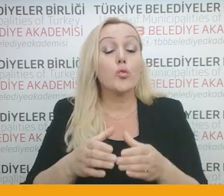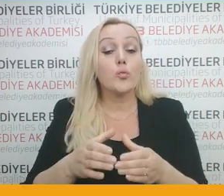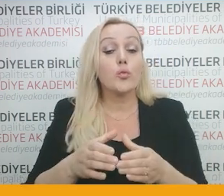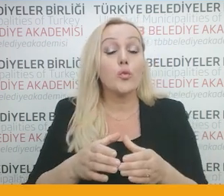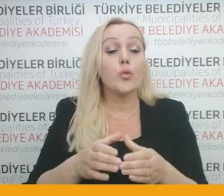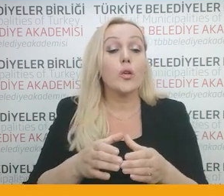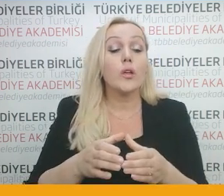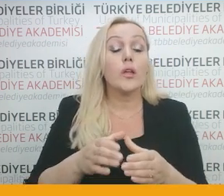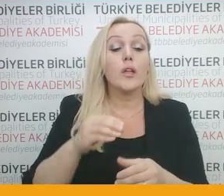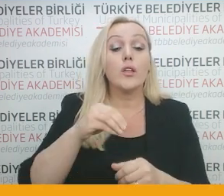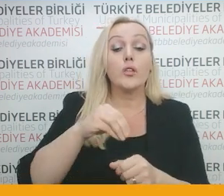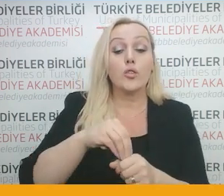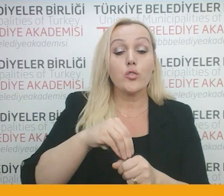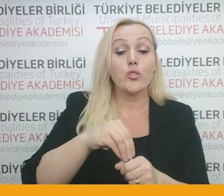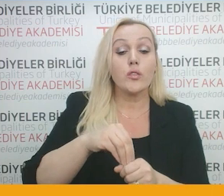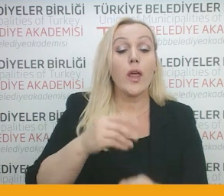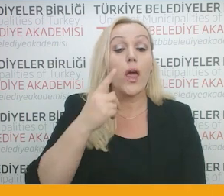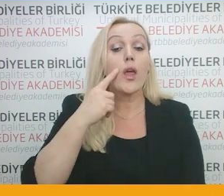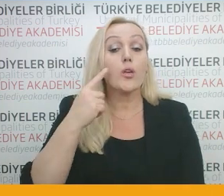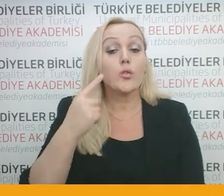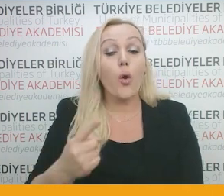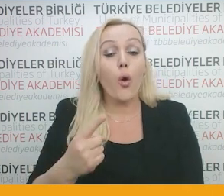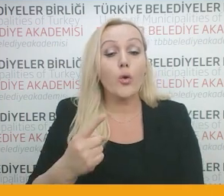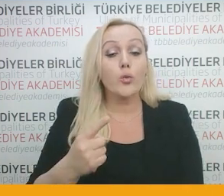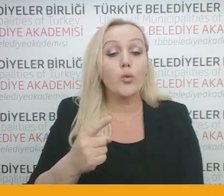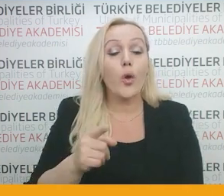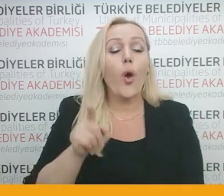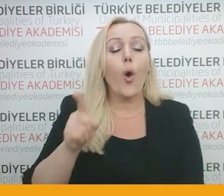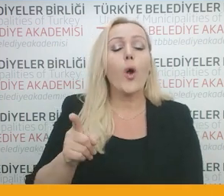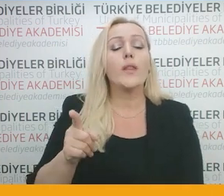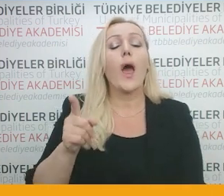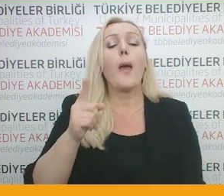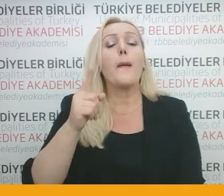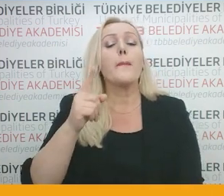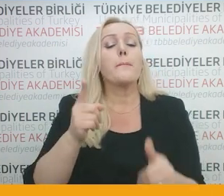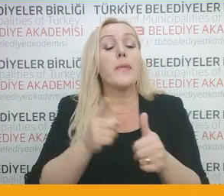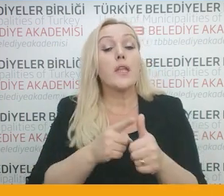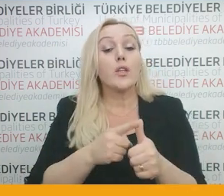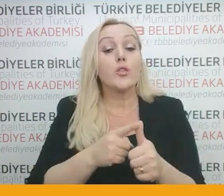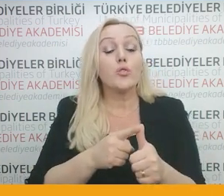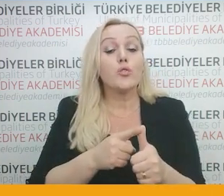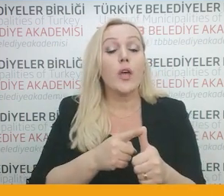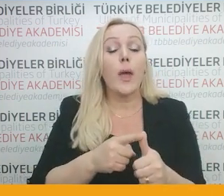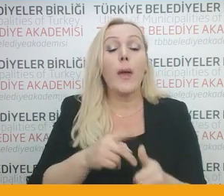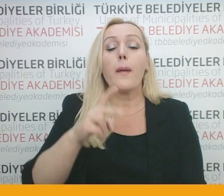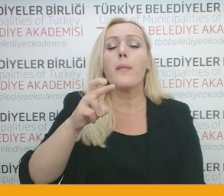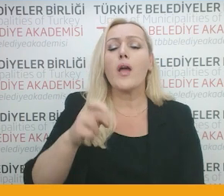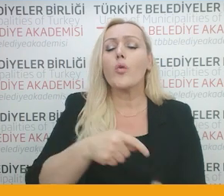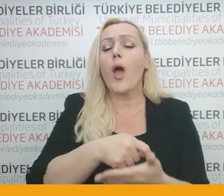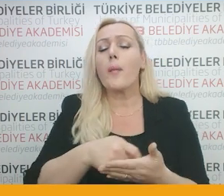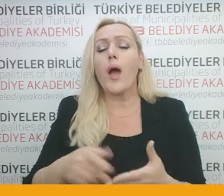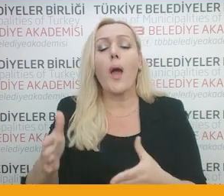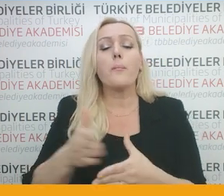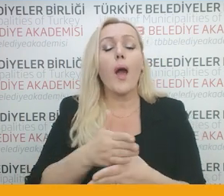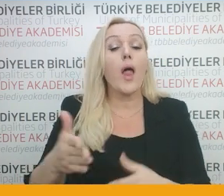dört basamaklı sınıflandırmayı görmüştük arkadaşlar. Orada birinci düzey dediğimiz işte personel gideri, mal ve